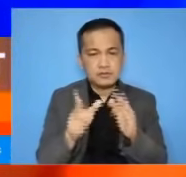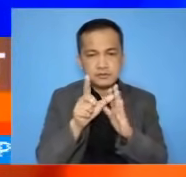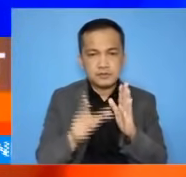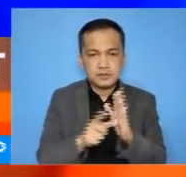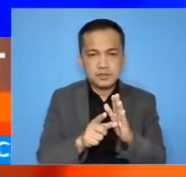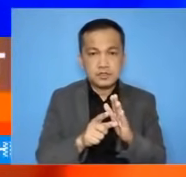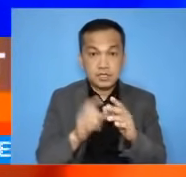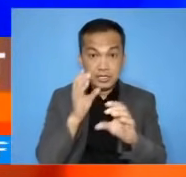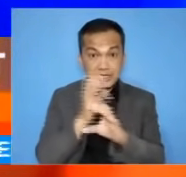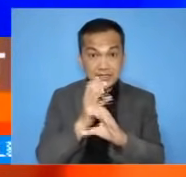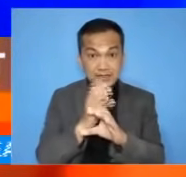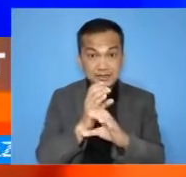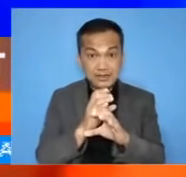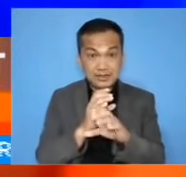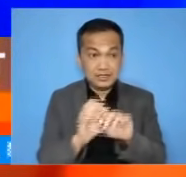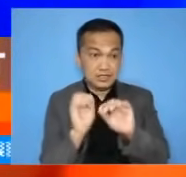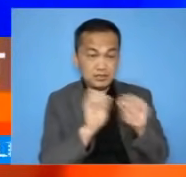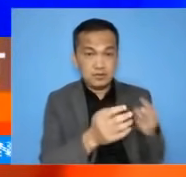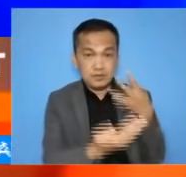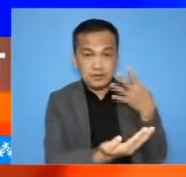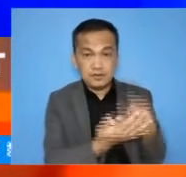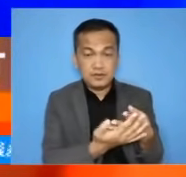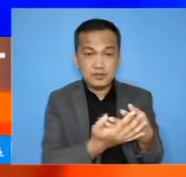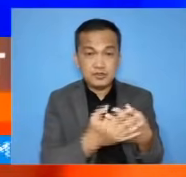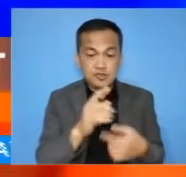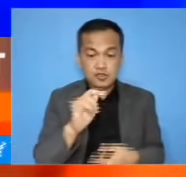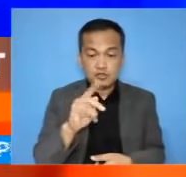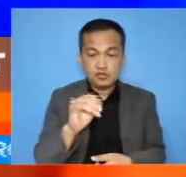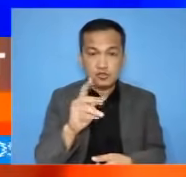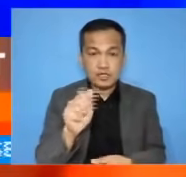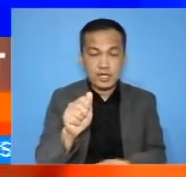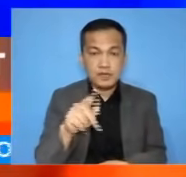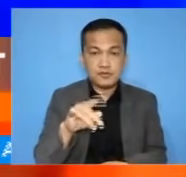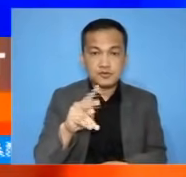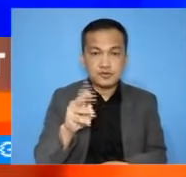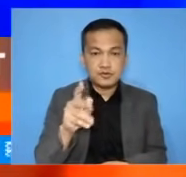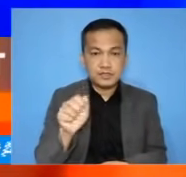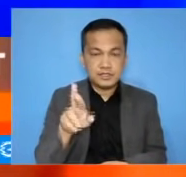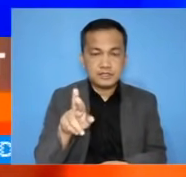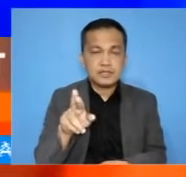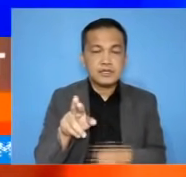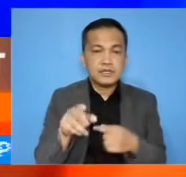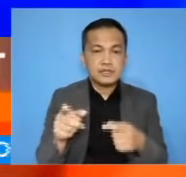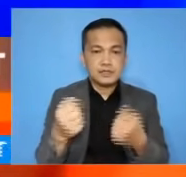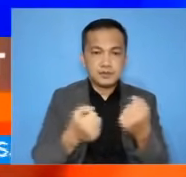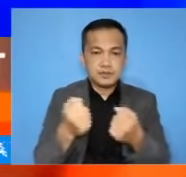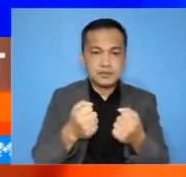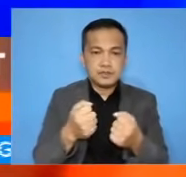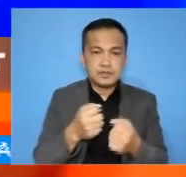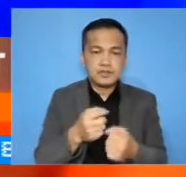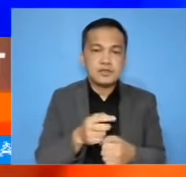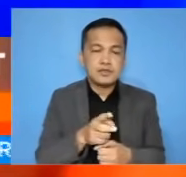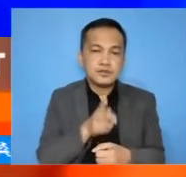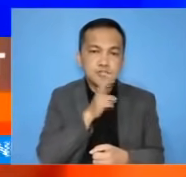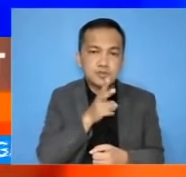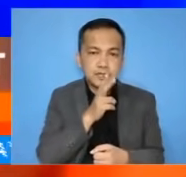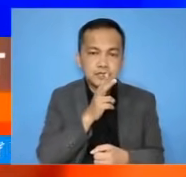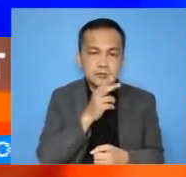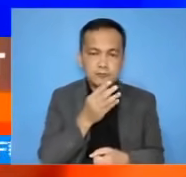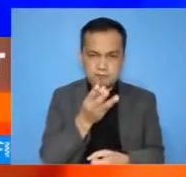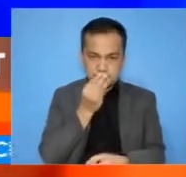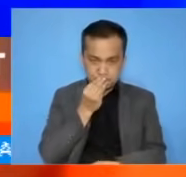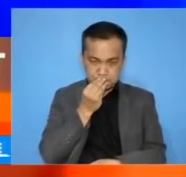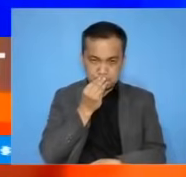rin ang Toyota Fortuner na minamaneho ng suspect na tumangin ang magbigay ng pahayag. Viniverify na